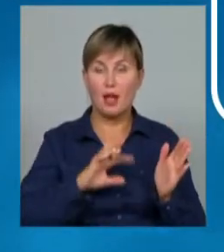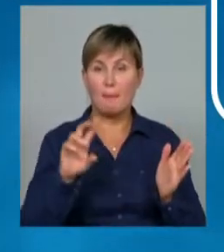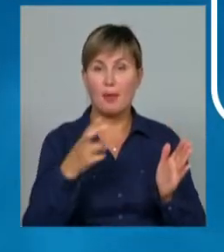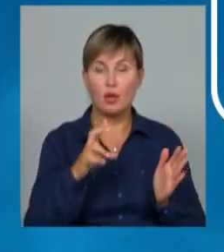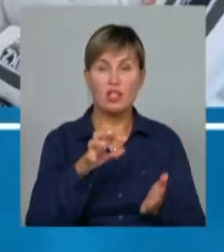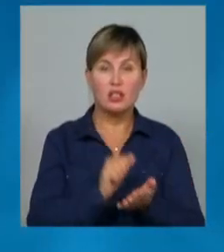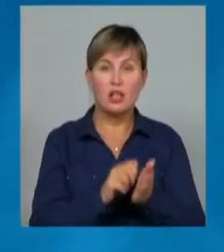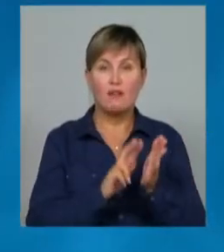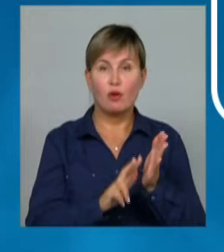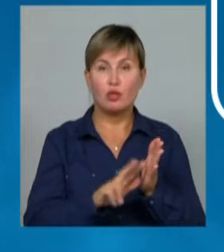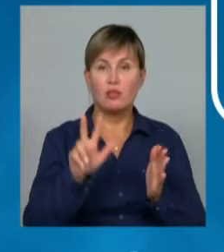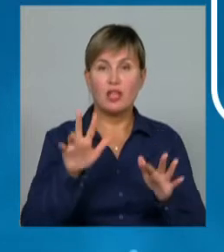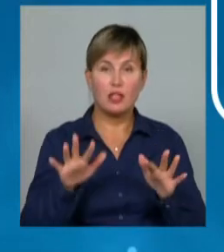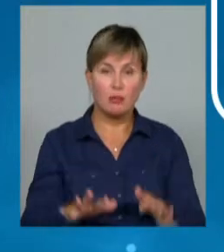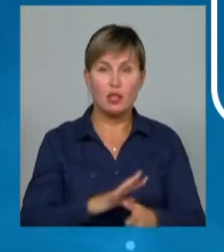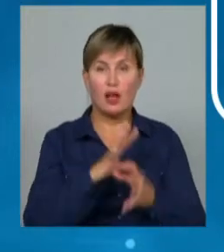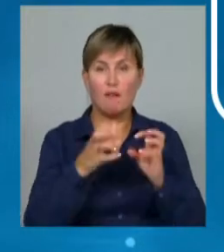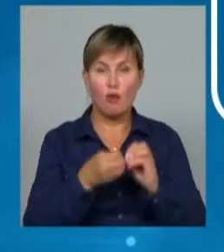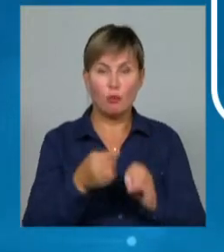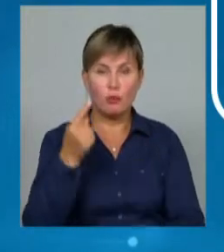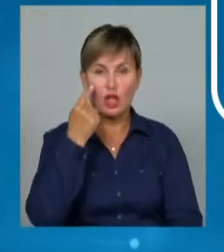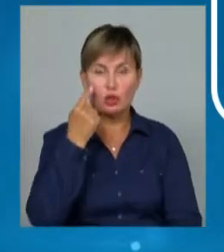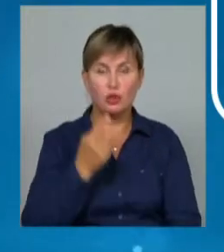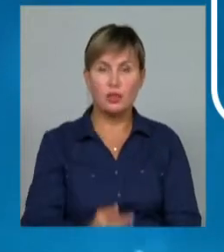занял 83-е место в общем зачете.